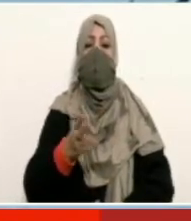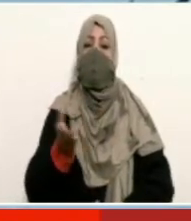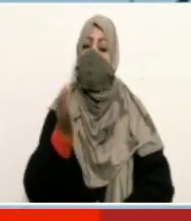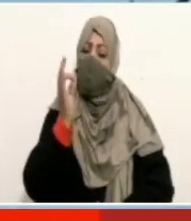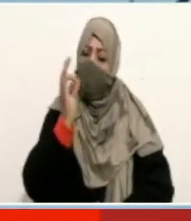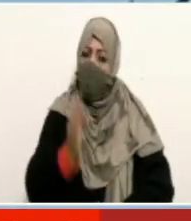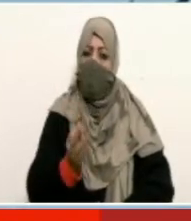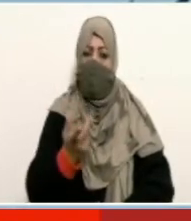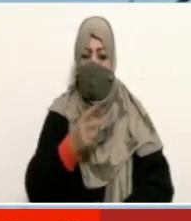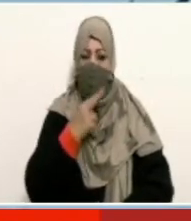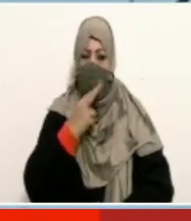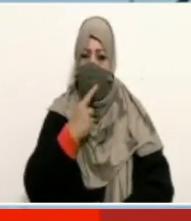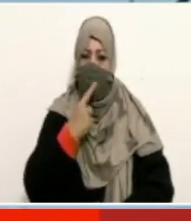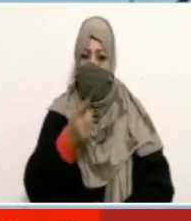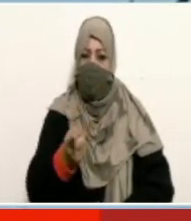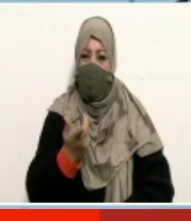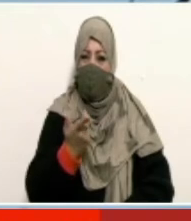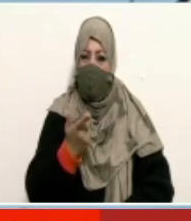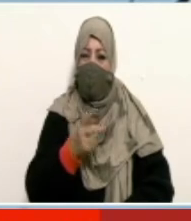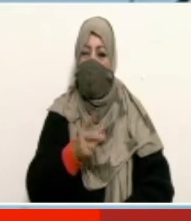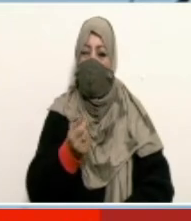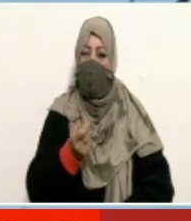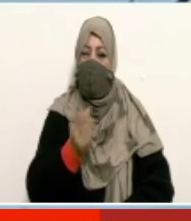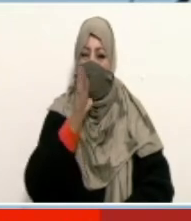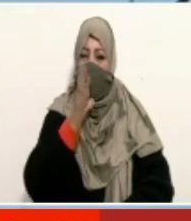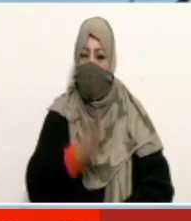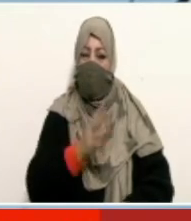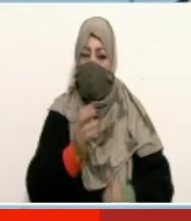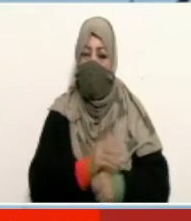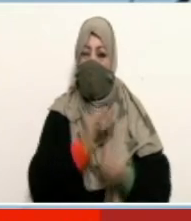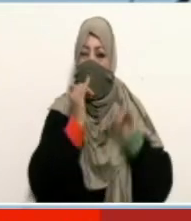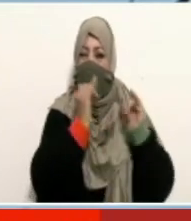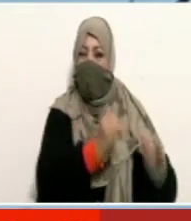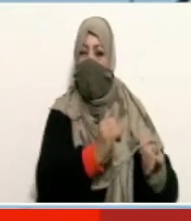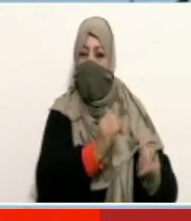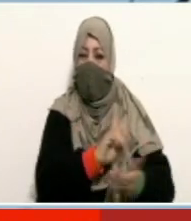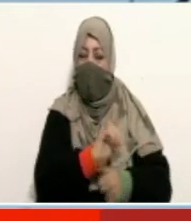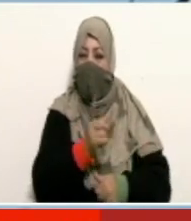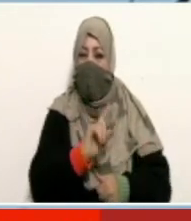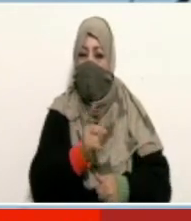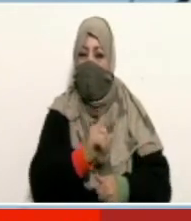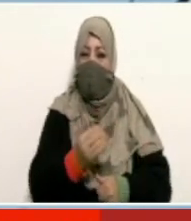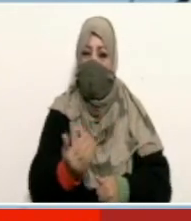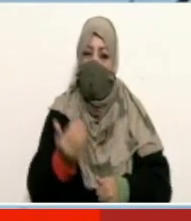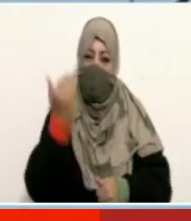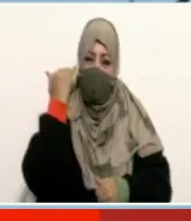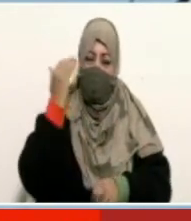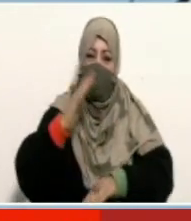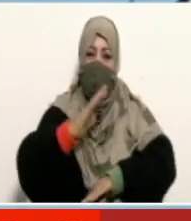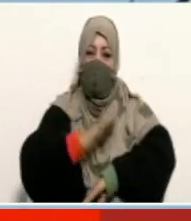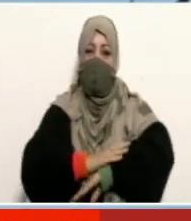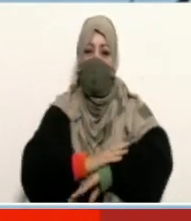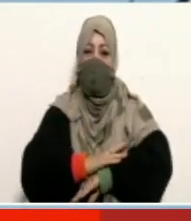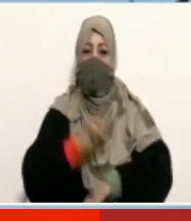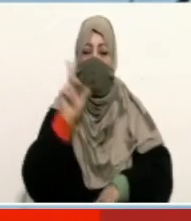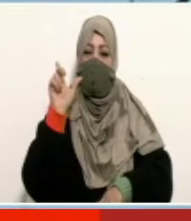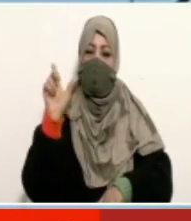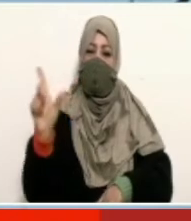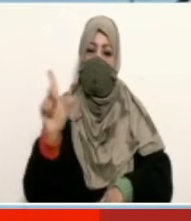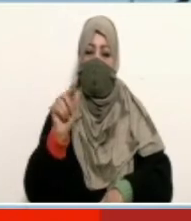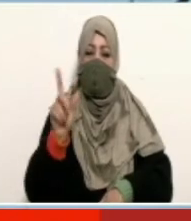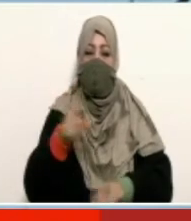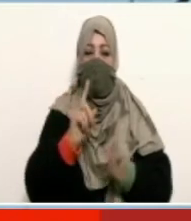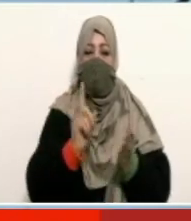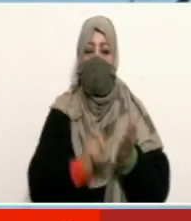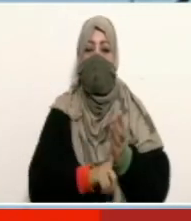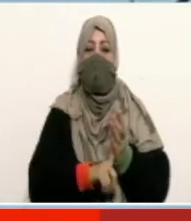دون عقود الزواج الشرعية الصحيحة، فمن حقها أن يعني أن تمنعهم عن مثل هذا